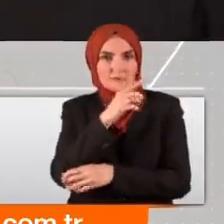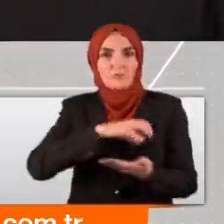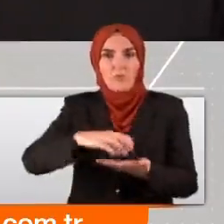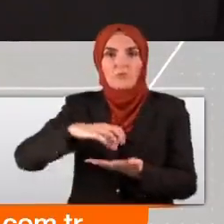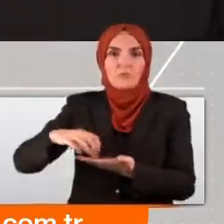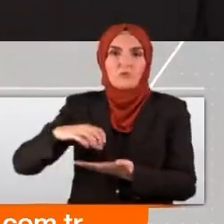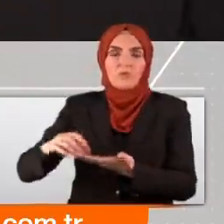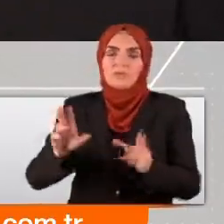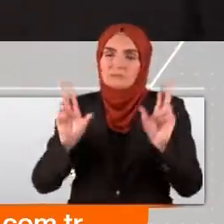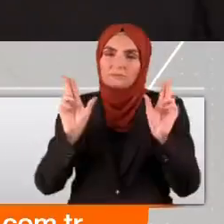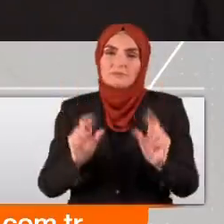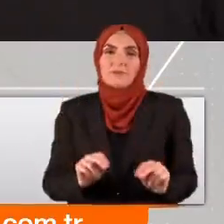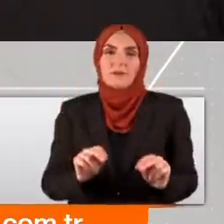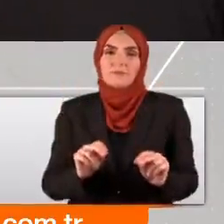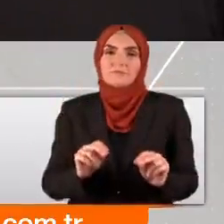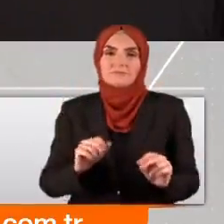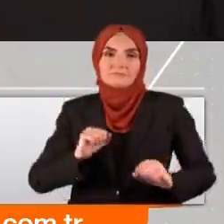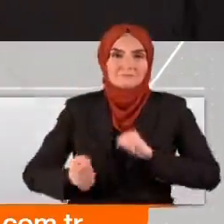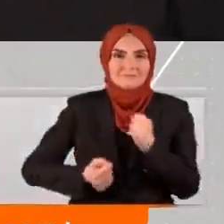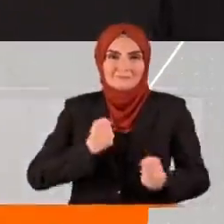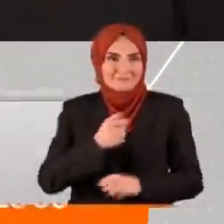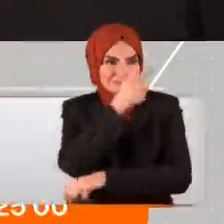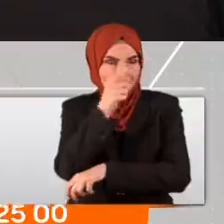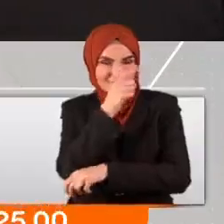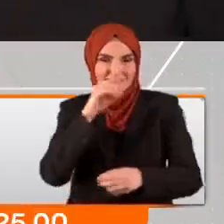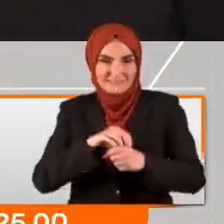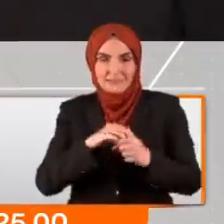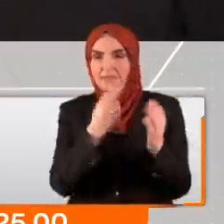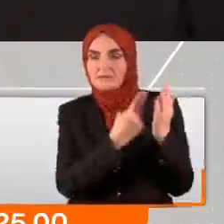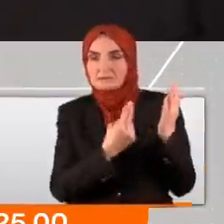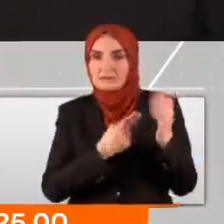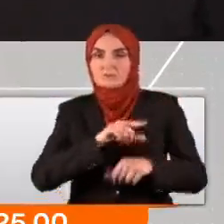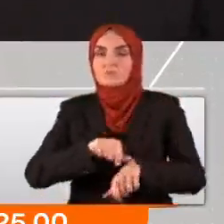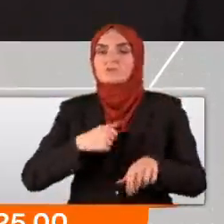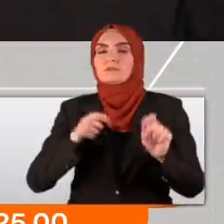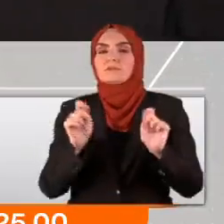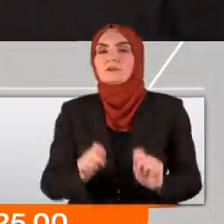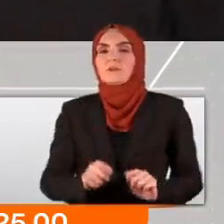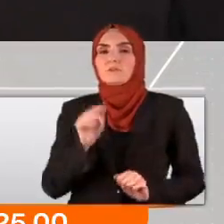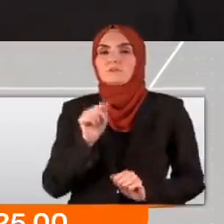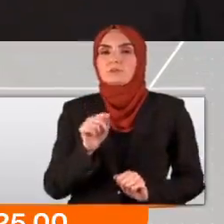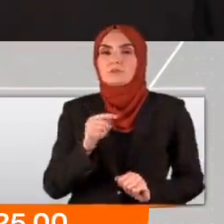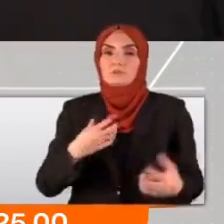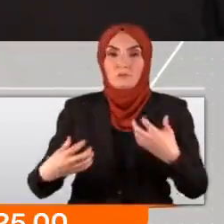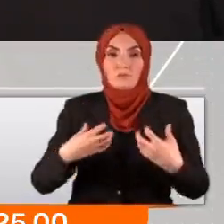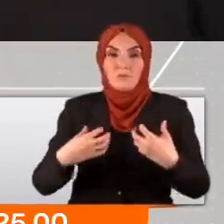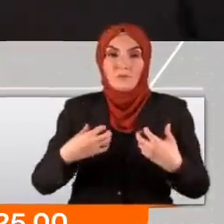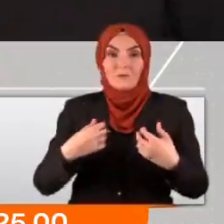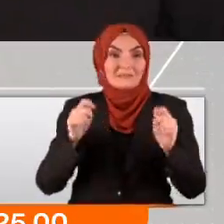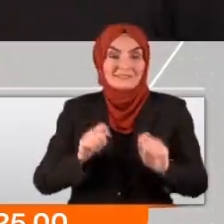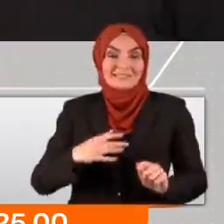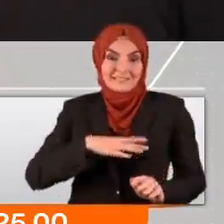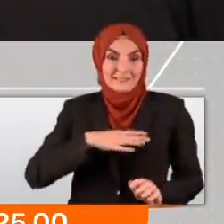aksiyon sahnesinin ortaya çıkması için full bir tasarım süreci gerçekleşiyor. Bir aksiyon sahnesinde yer almak isteyen oyuncunun bu temelleri edinmiş olması gerekiyor